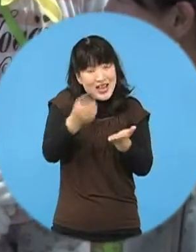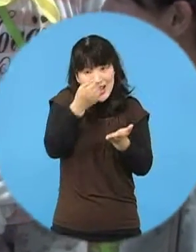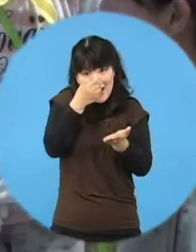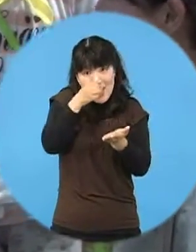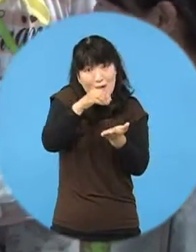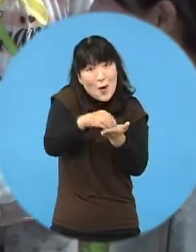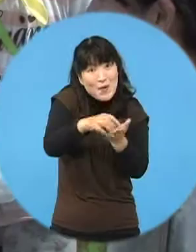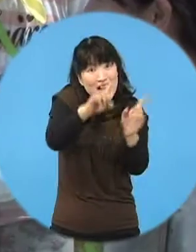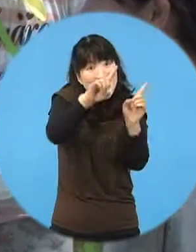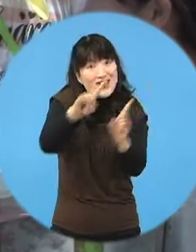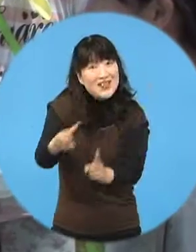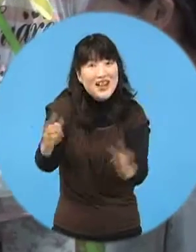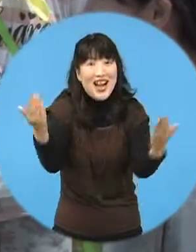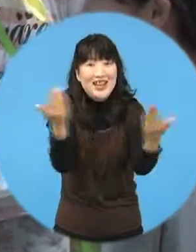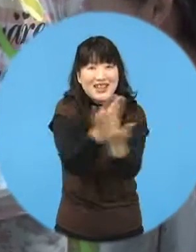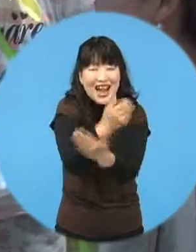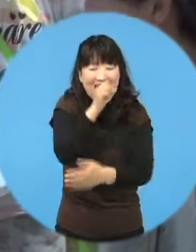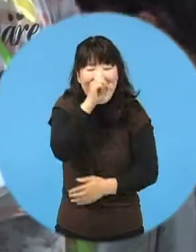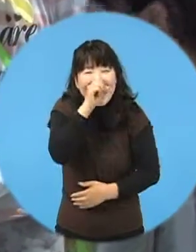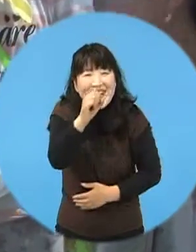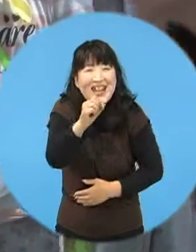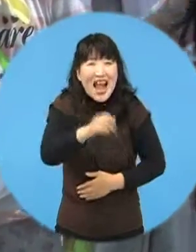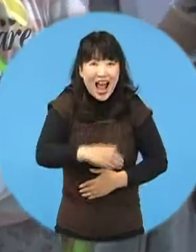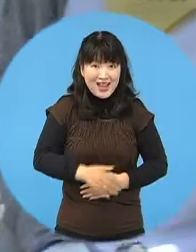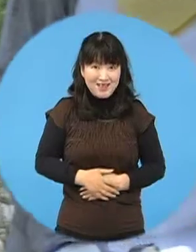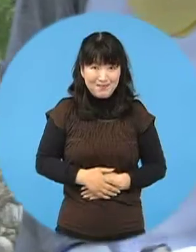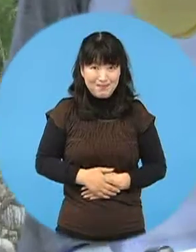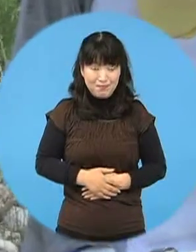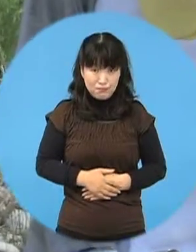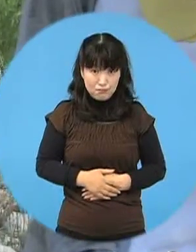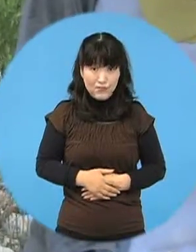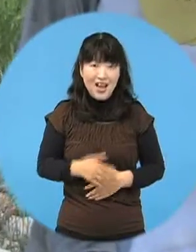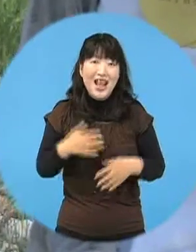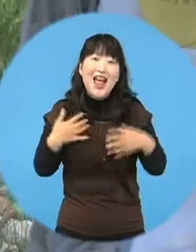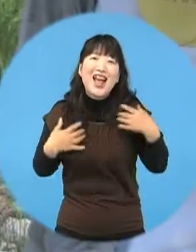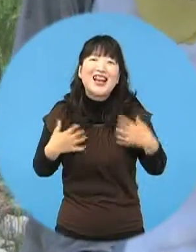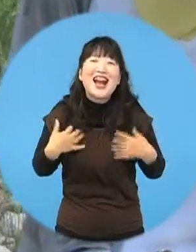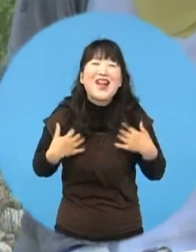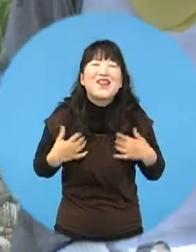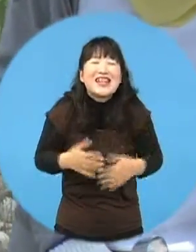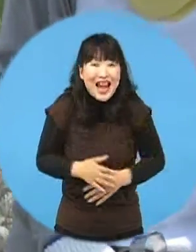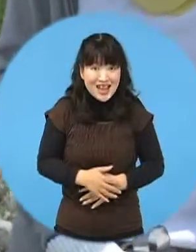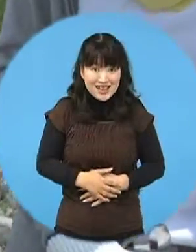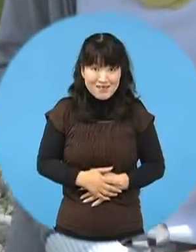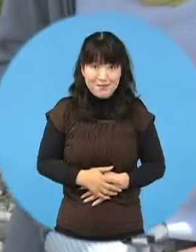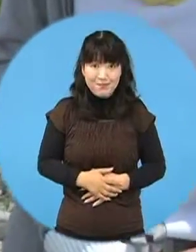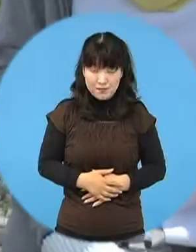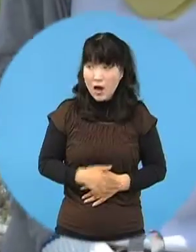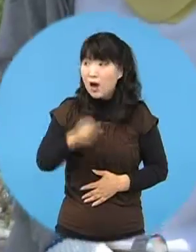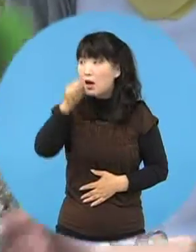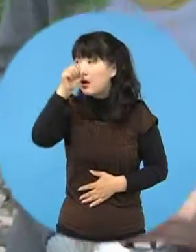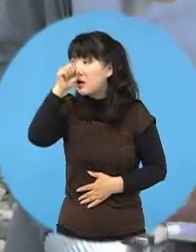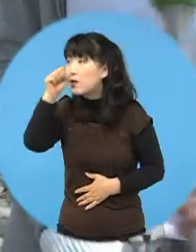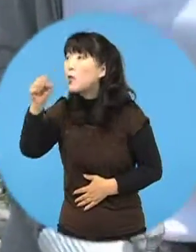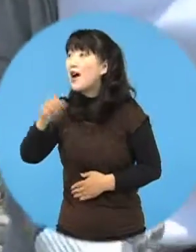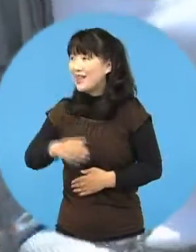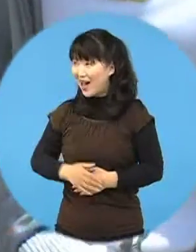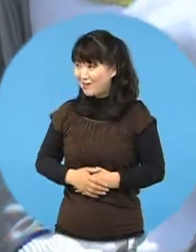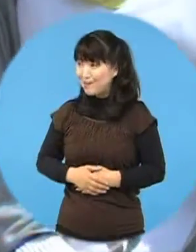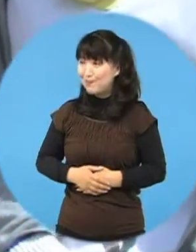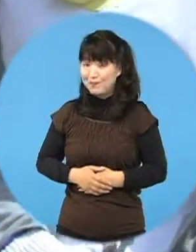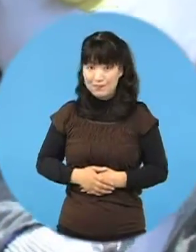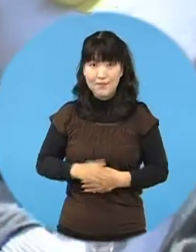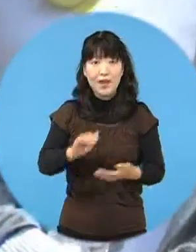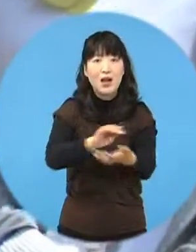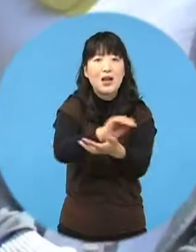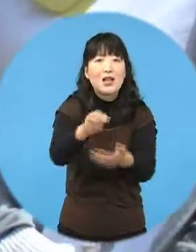なくなってて仲いいなと思って。 はい、楽しいです。 楽しいですか、よかった。